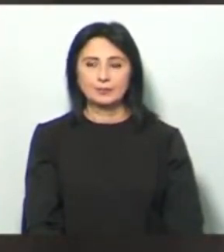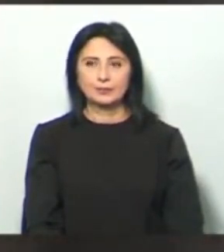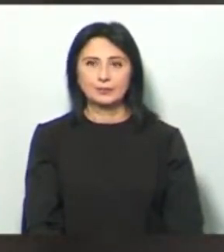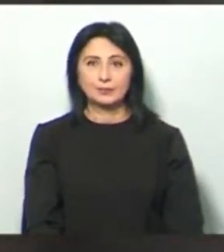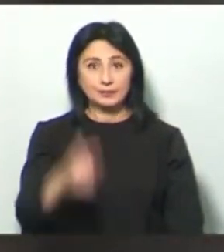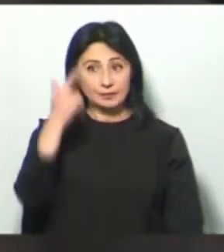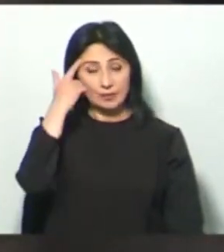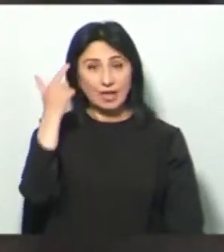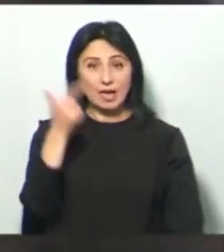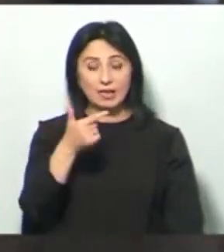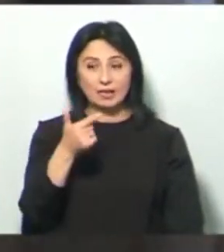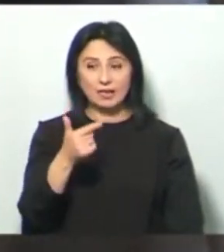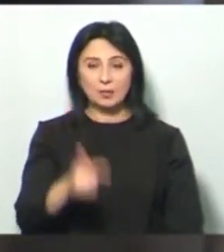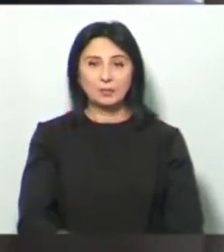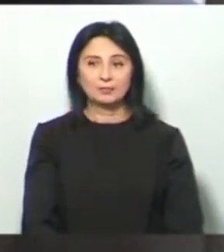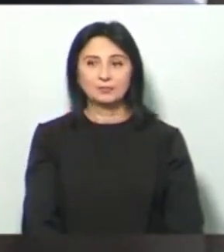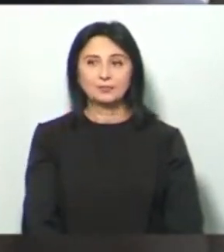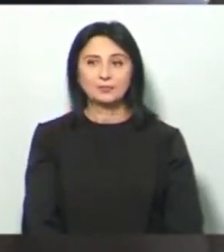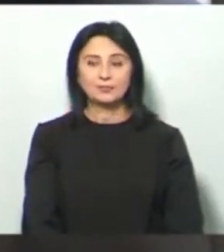განათლება